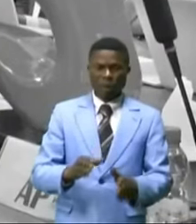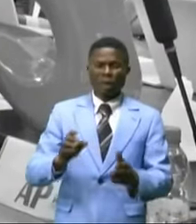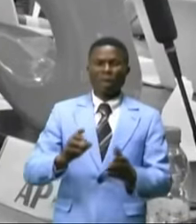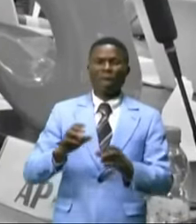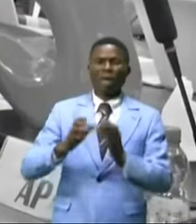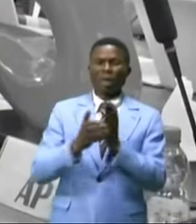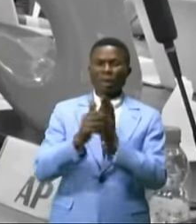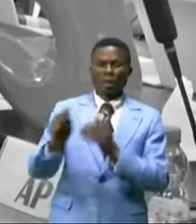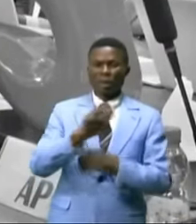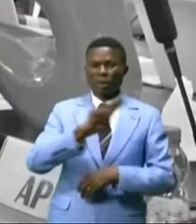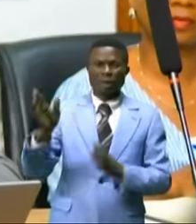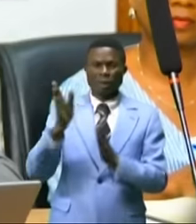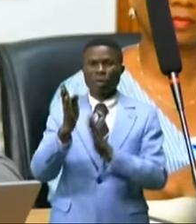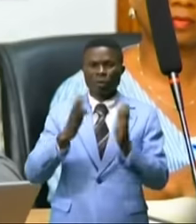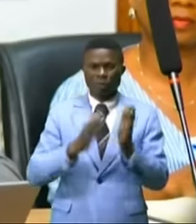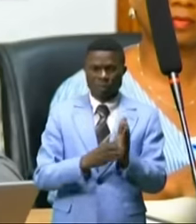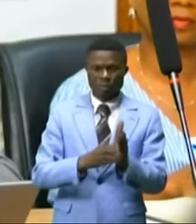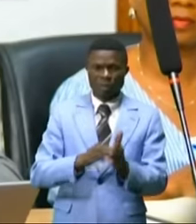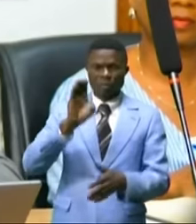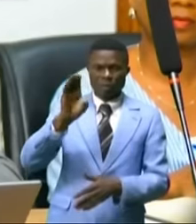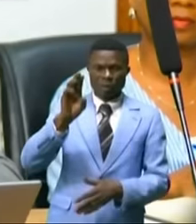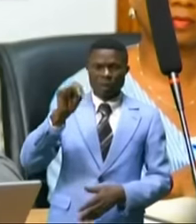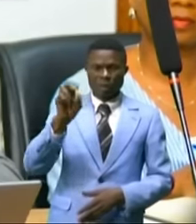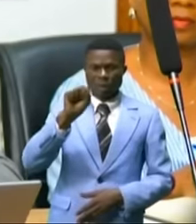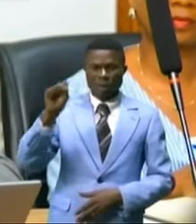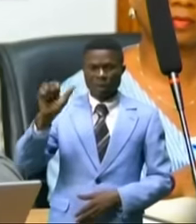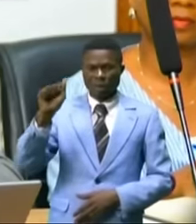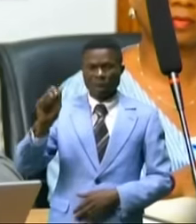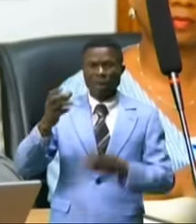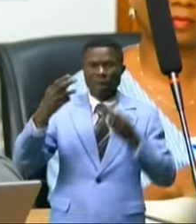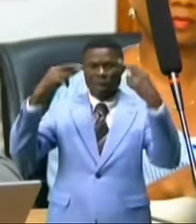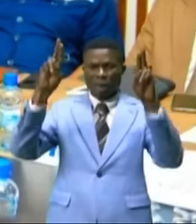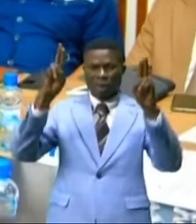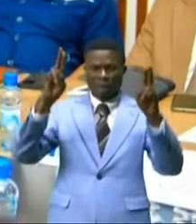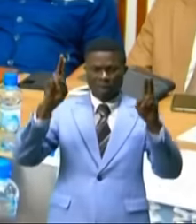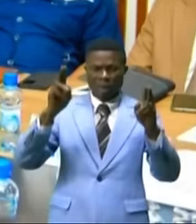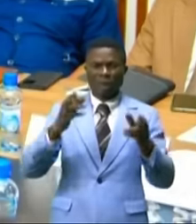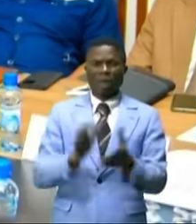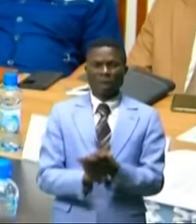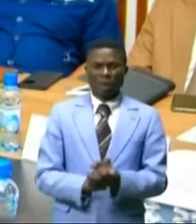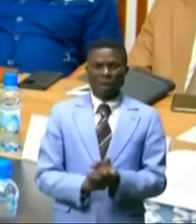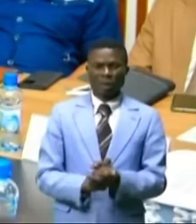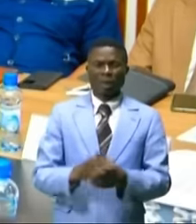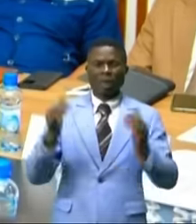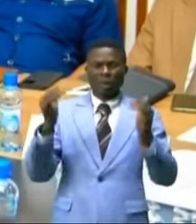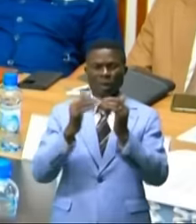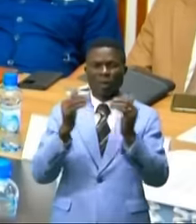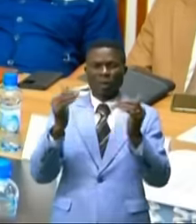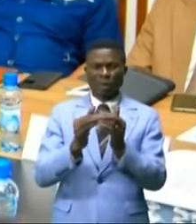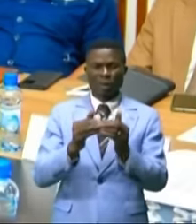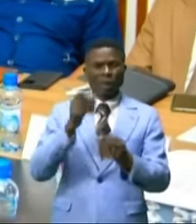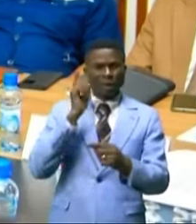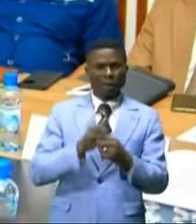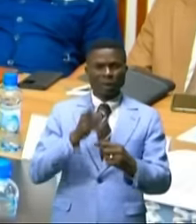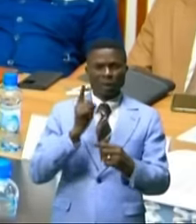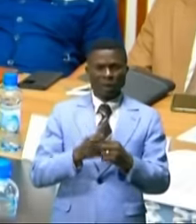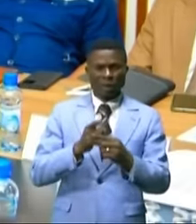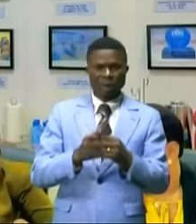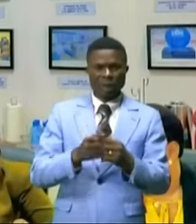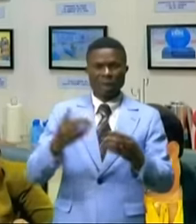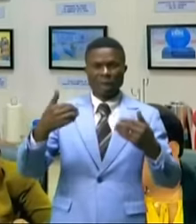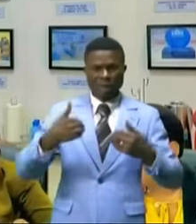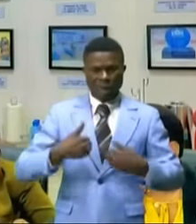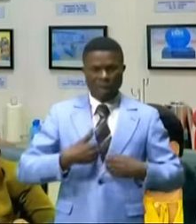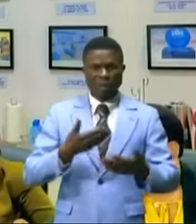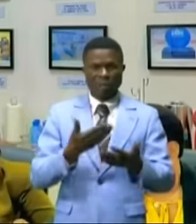en 2019, la CENSAP n'avait réussi un audit sans conformité. Difficile de ne pas voir